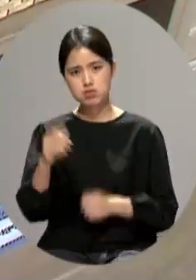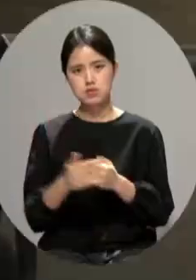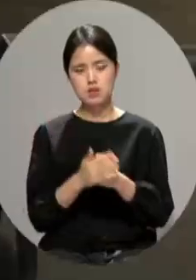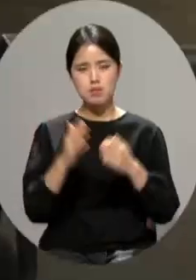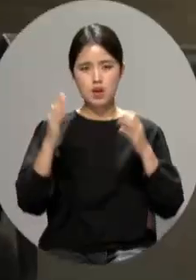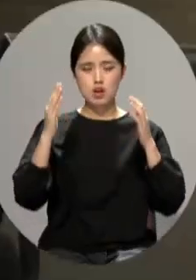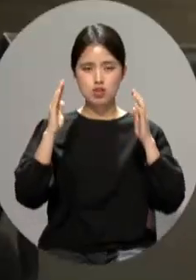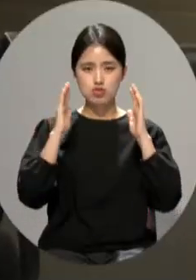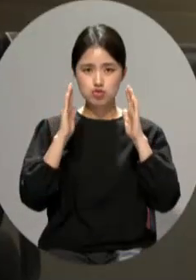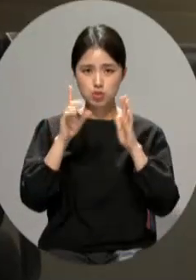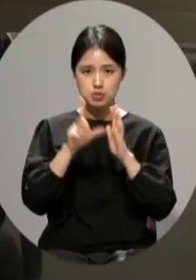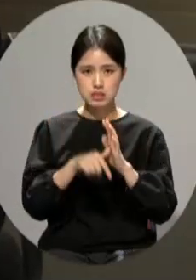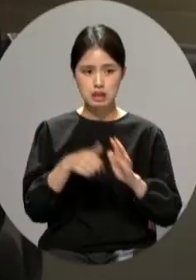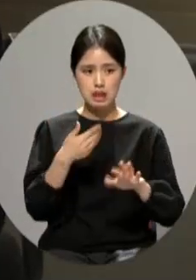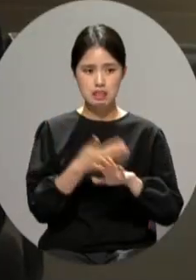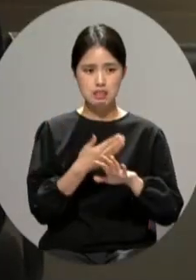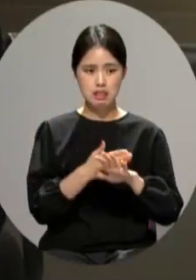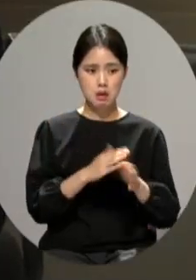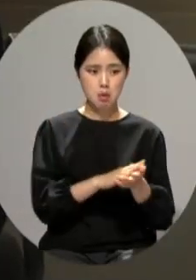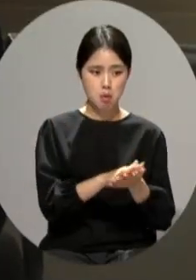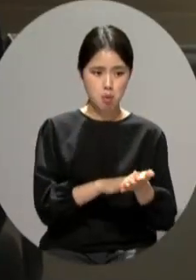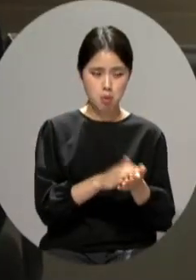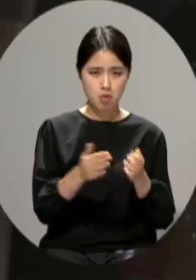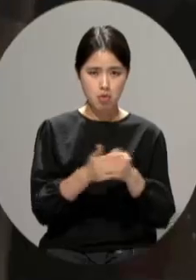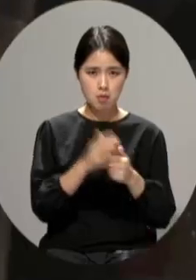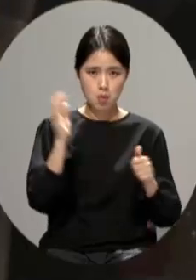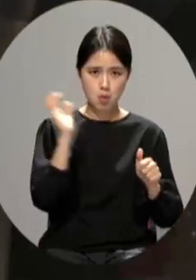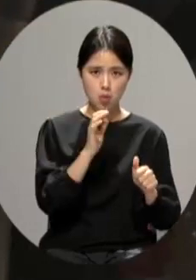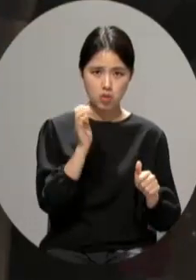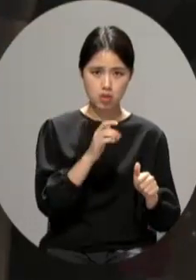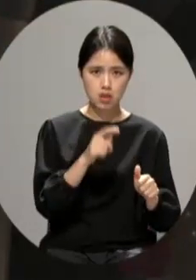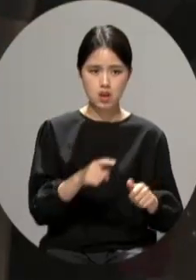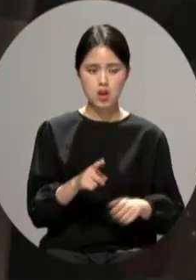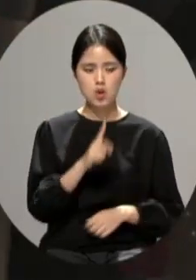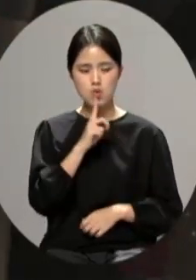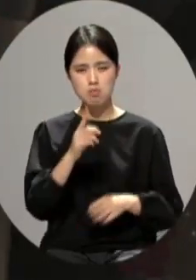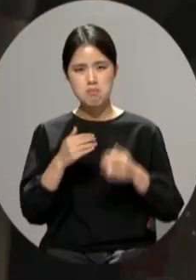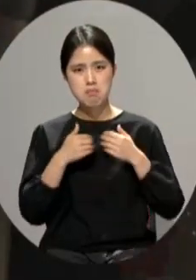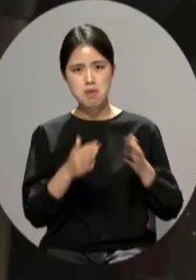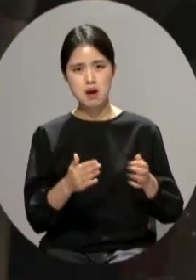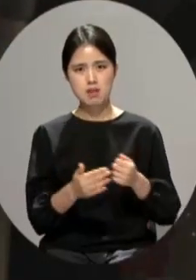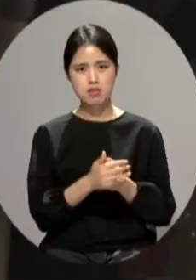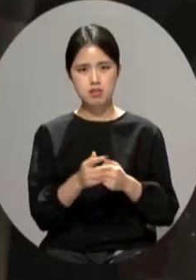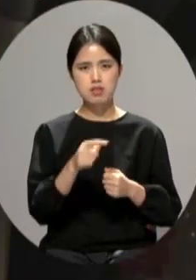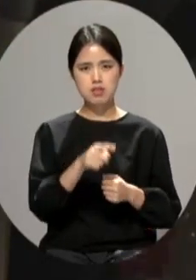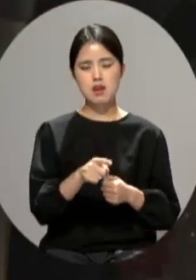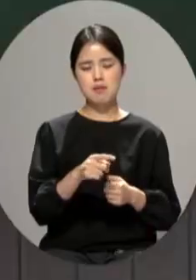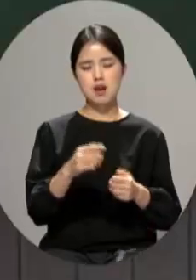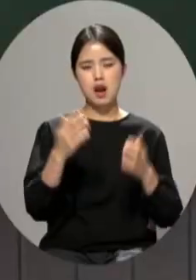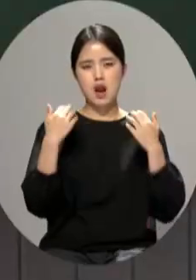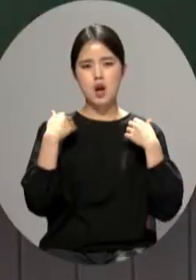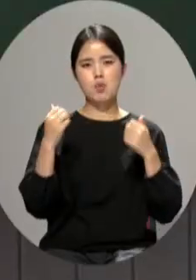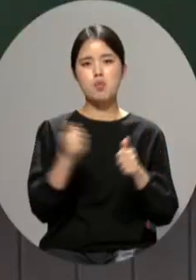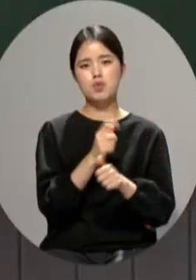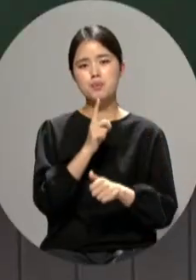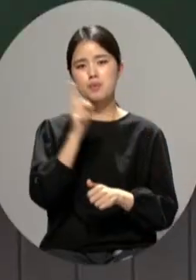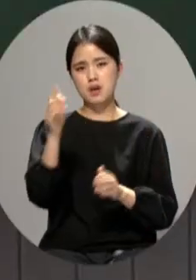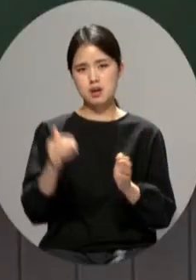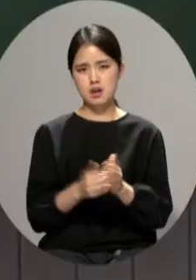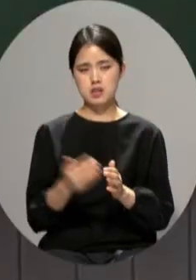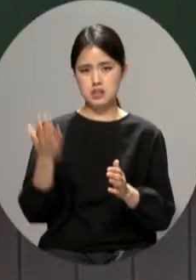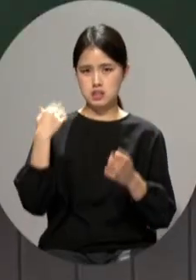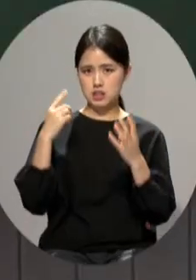수업시간 딴짓을 한 학생을 지도한 교사 역시 비속어를 썼다는 이유로 학대 가해자가 됐다는 것입니다. 지난